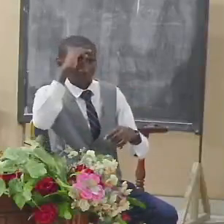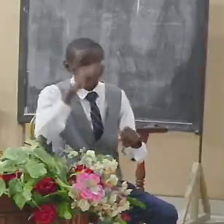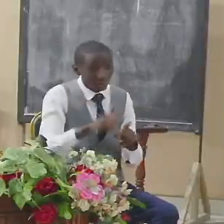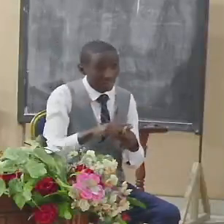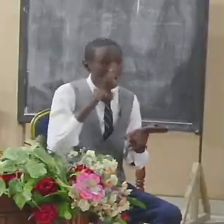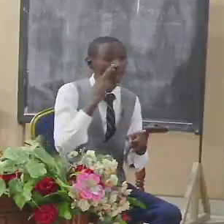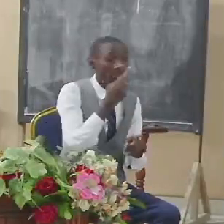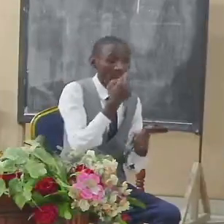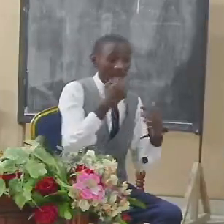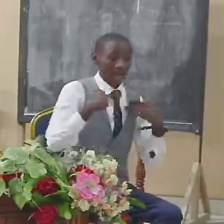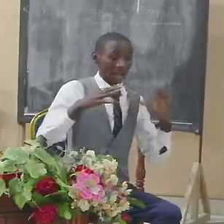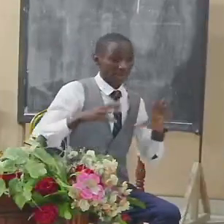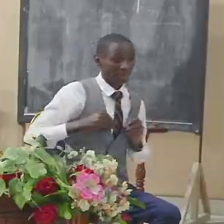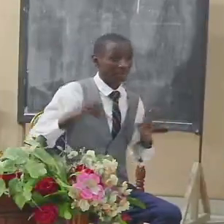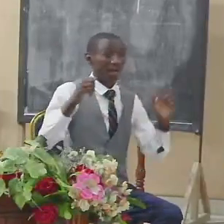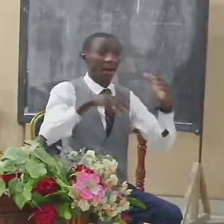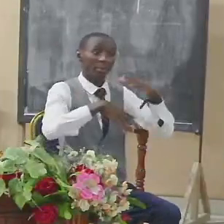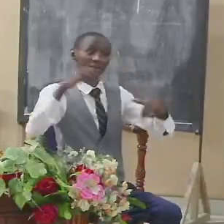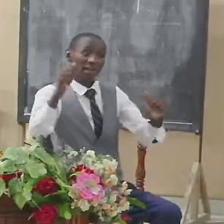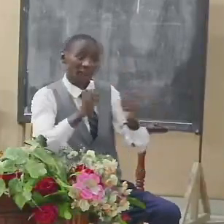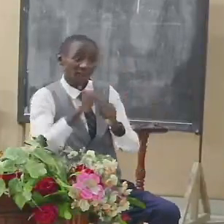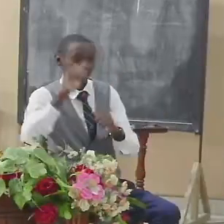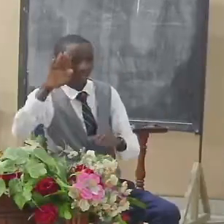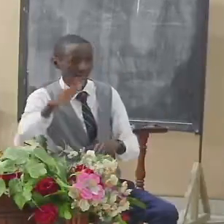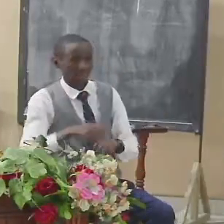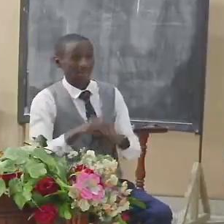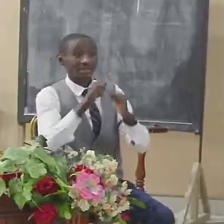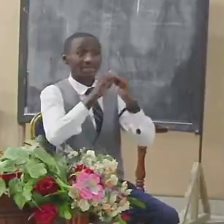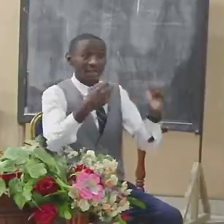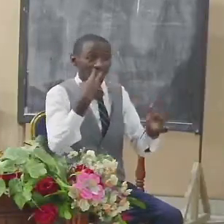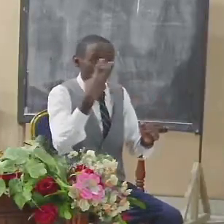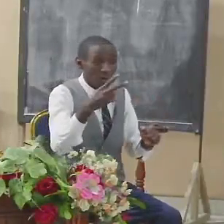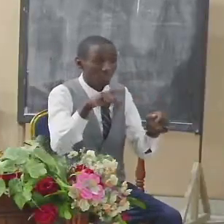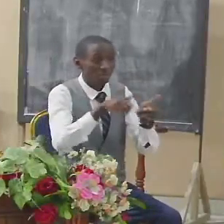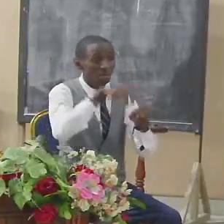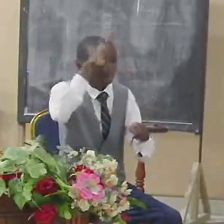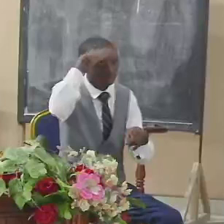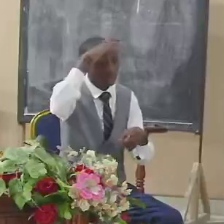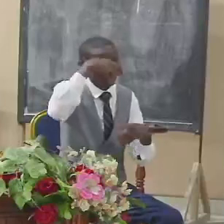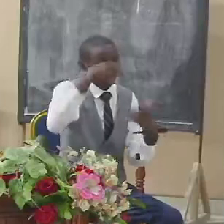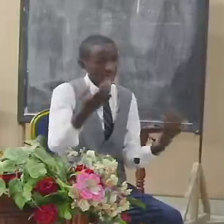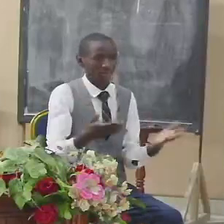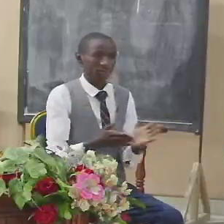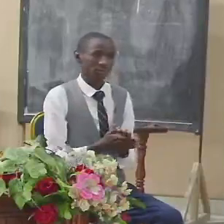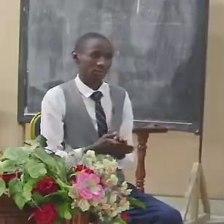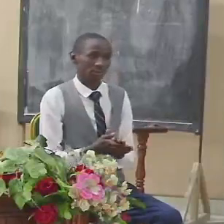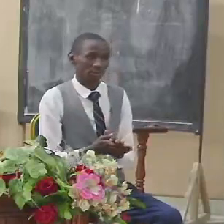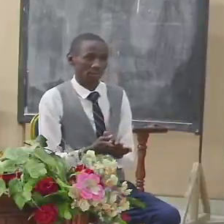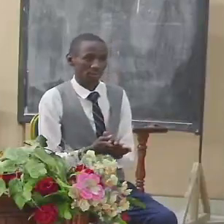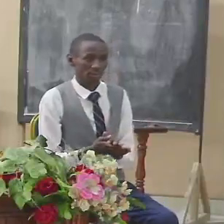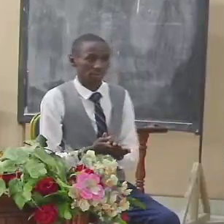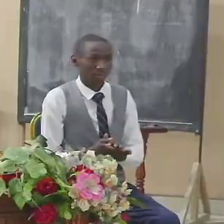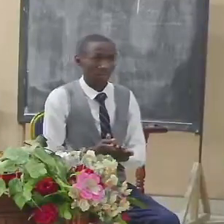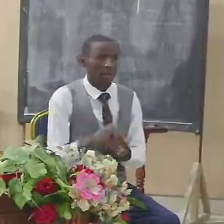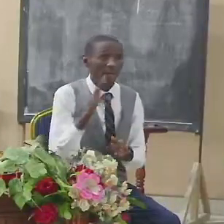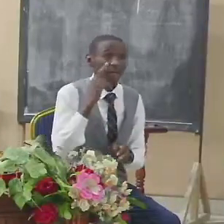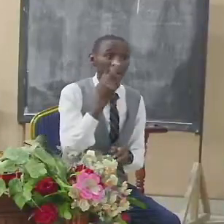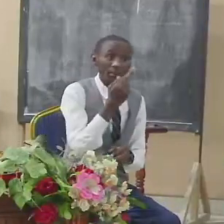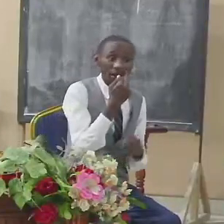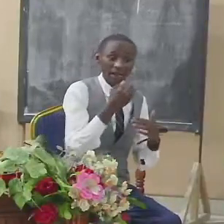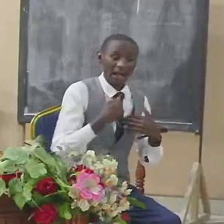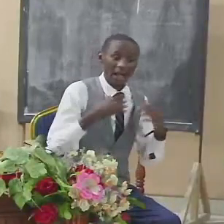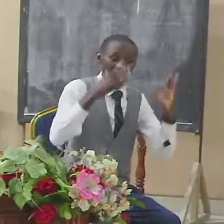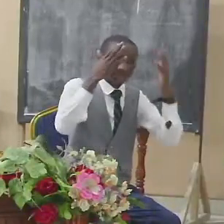de partir. Akakubali kwenda. Sans voir Isaac. Bila kuona Isaac. Oui. Ndio. Il a juste suivi Eliezer. Alifuata